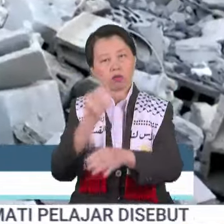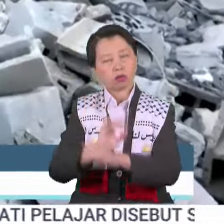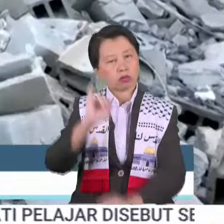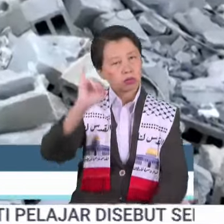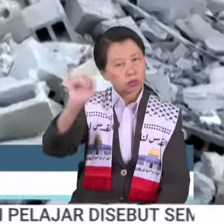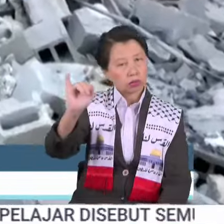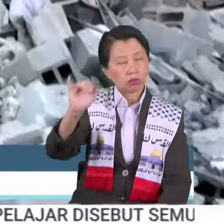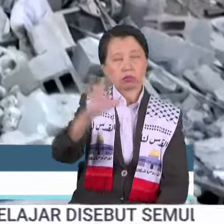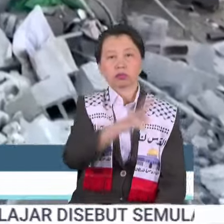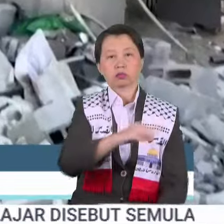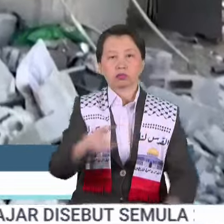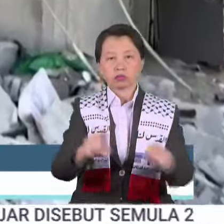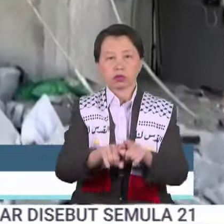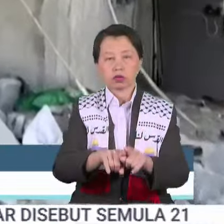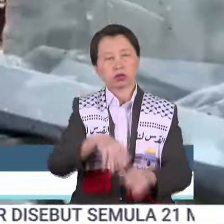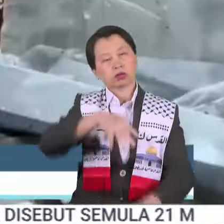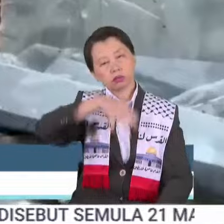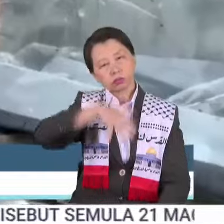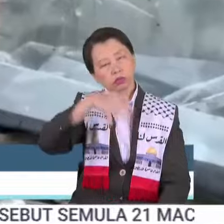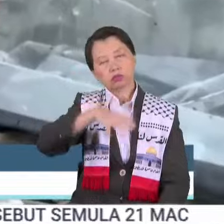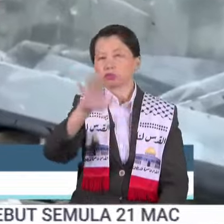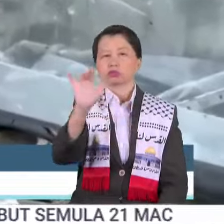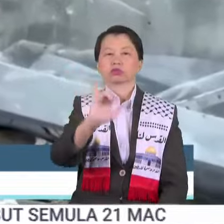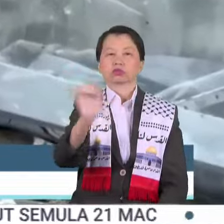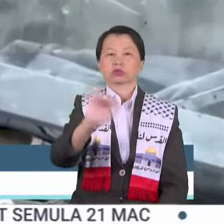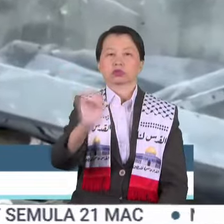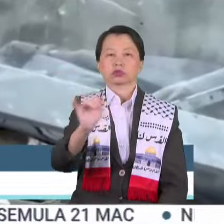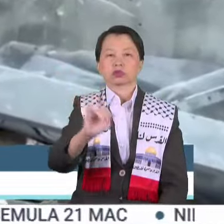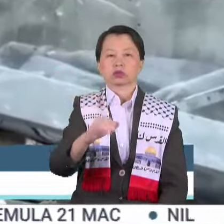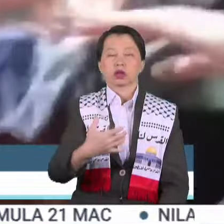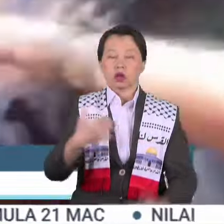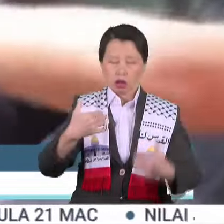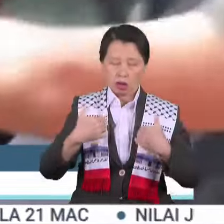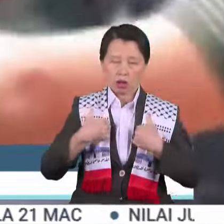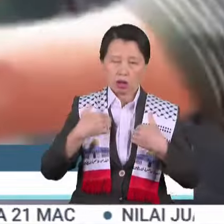kezaliman, begitu juga Rasulullah sallallahu alaihi wasallam